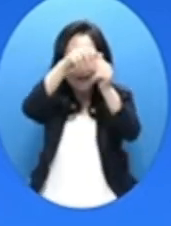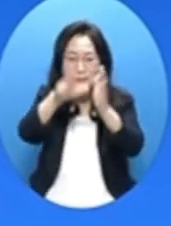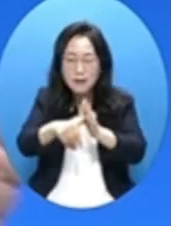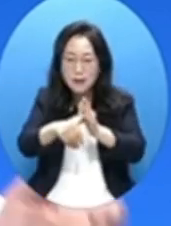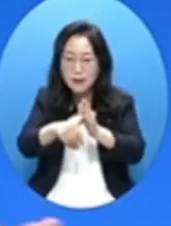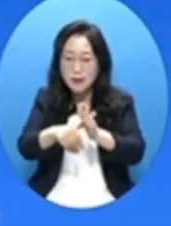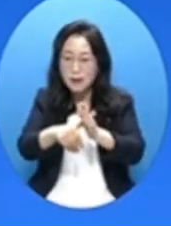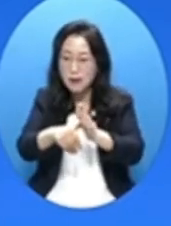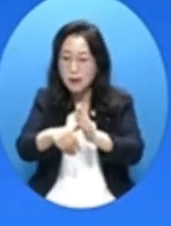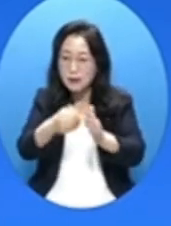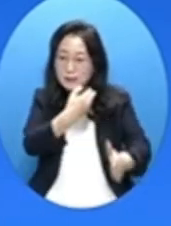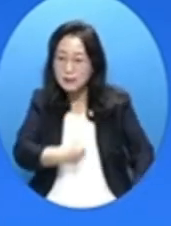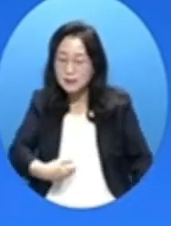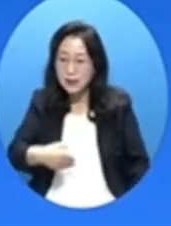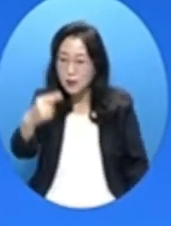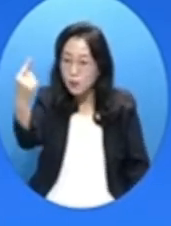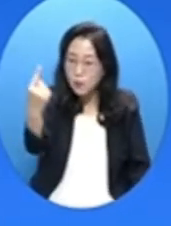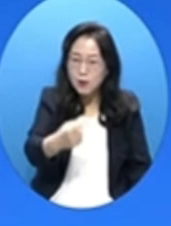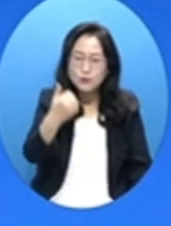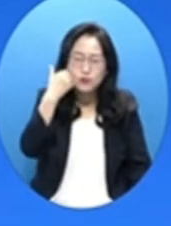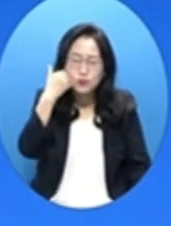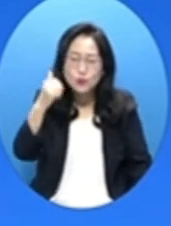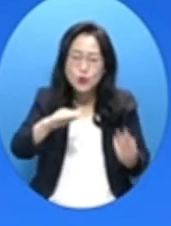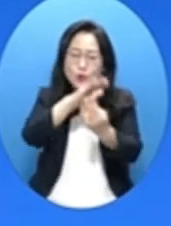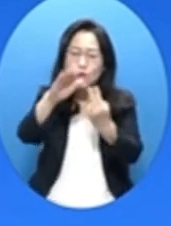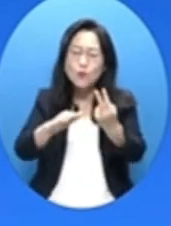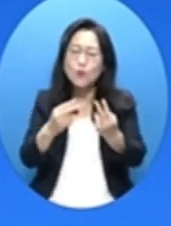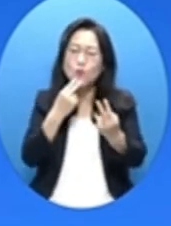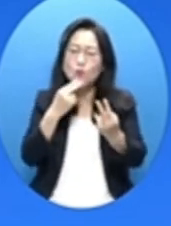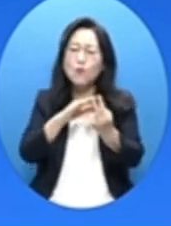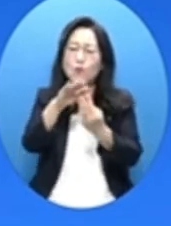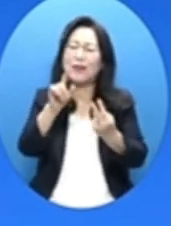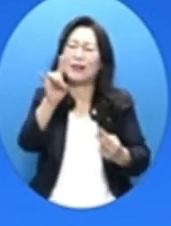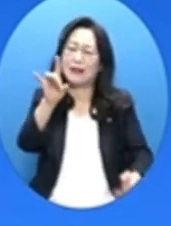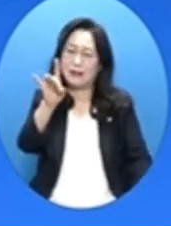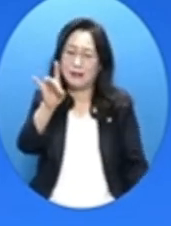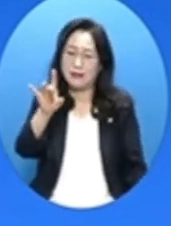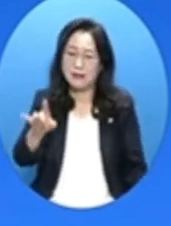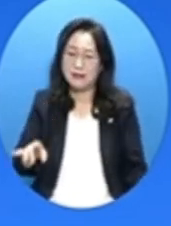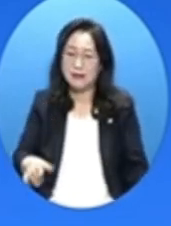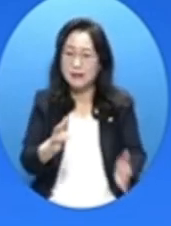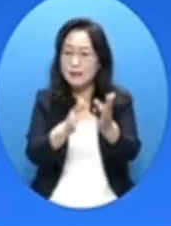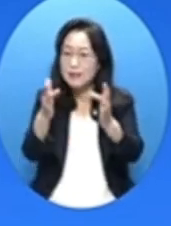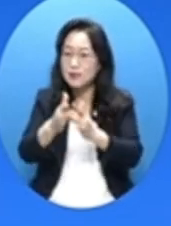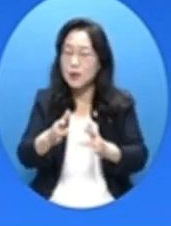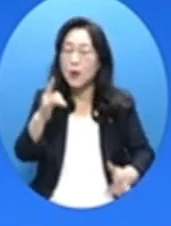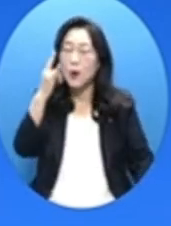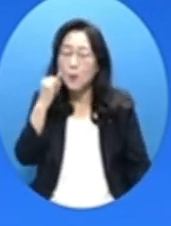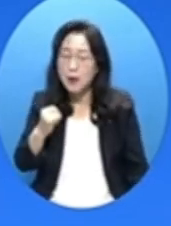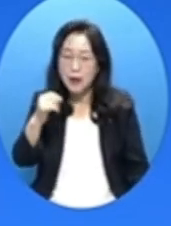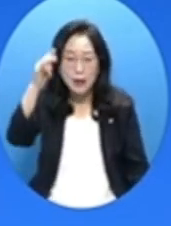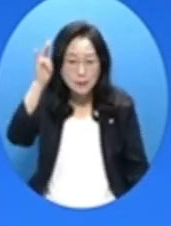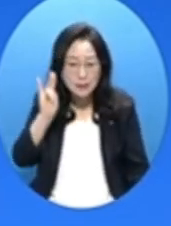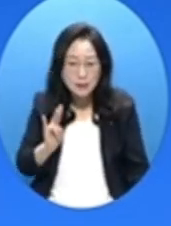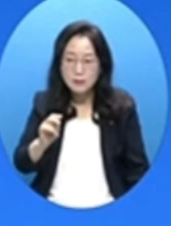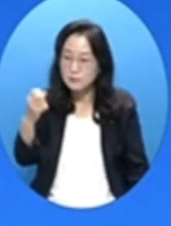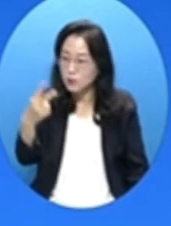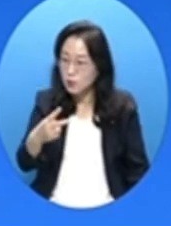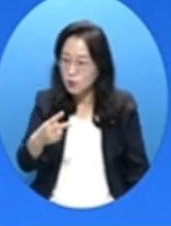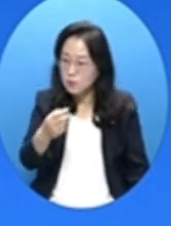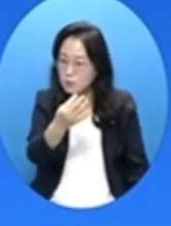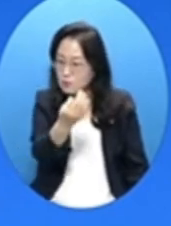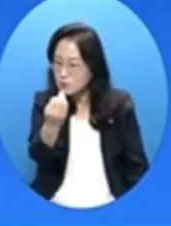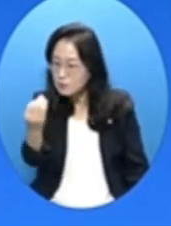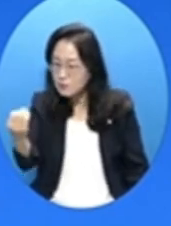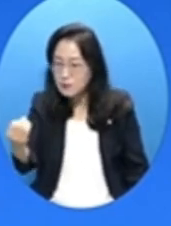제자는 성경에 보니까 사도 요한밖에 보이지 않았습니다. 예수님의 어머니 마리아와 몇몇